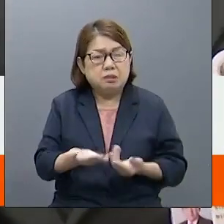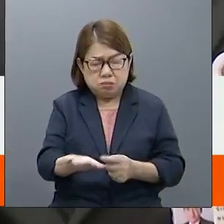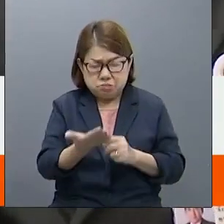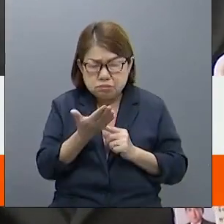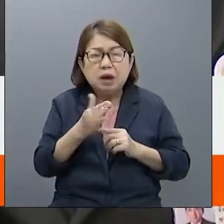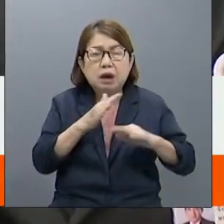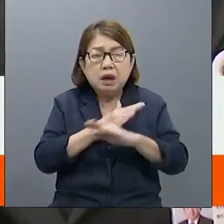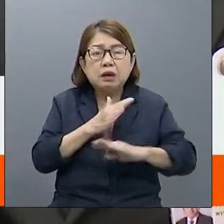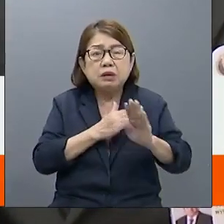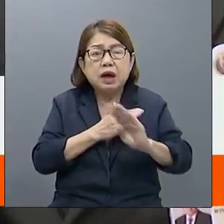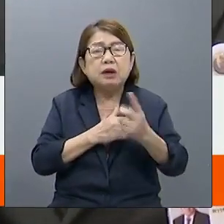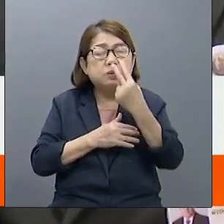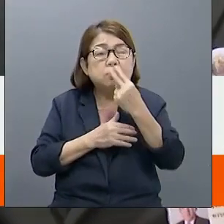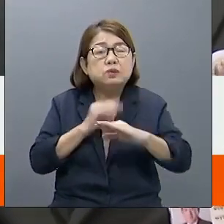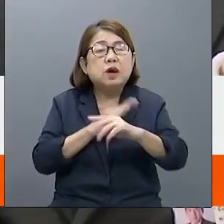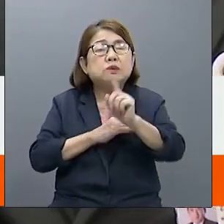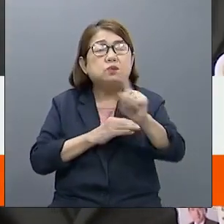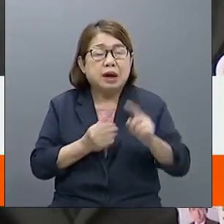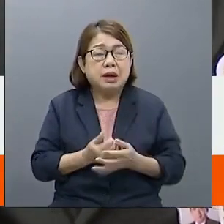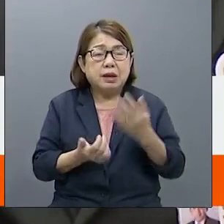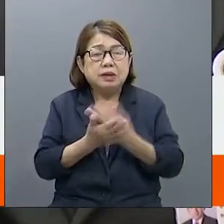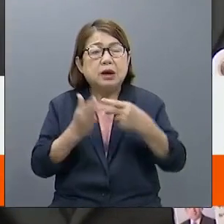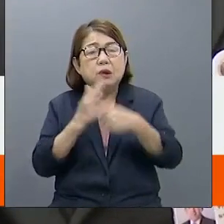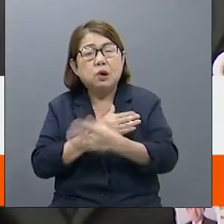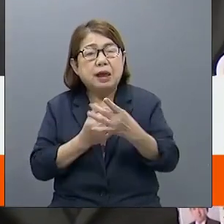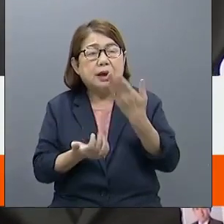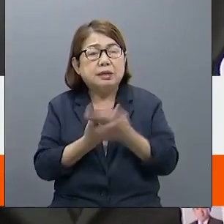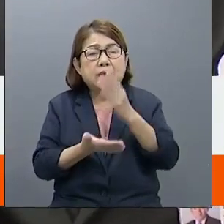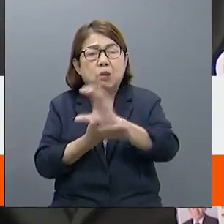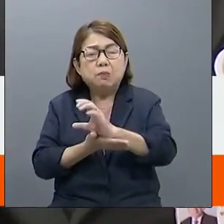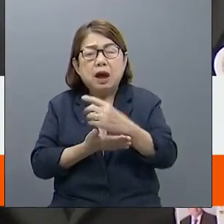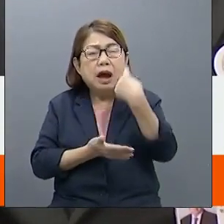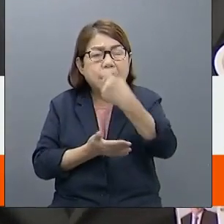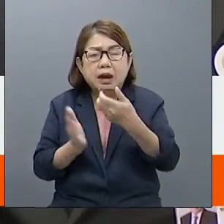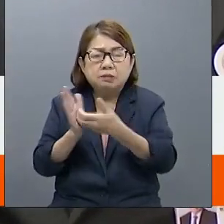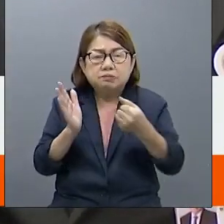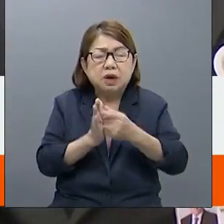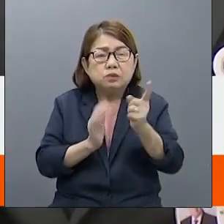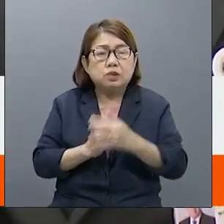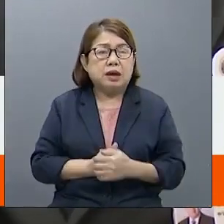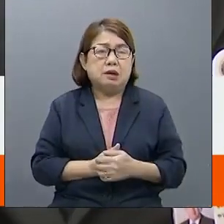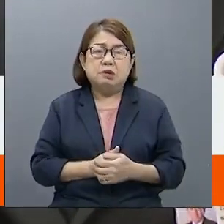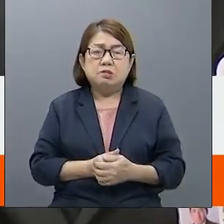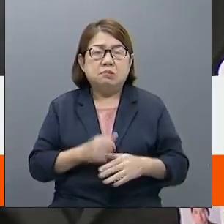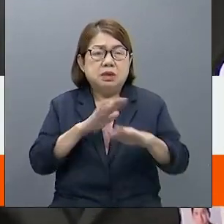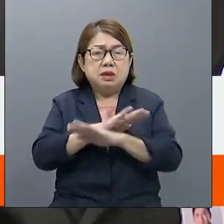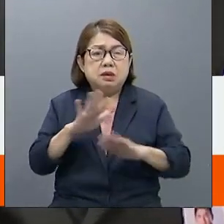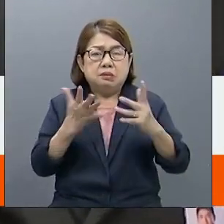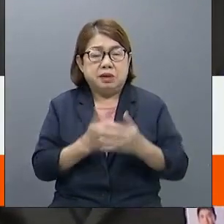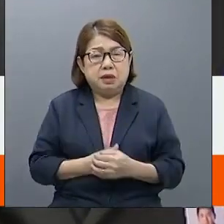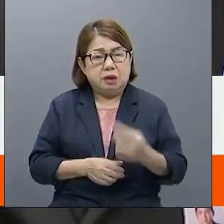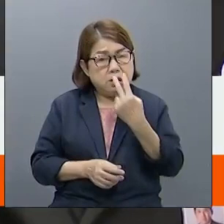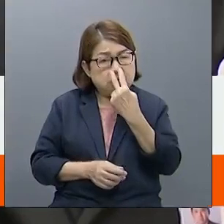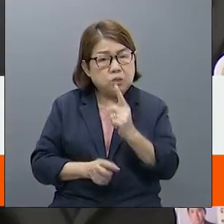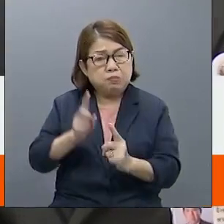ทุจริตคอร์รัปชั่นตรงไหนงบประมาณไหนยังไม่มีนะครับนะครับจากการประเมินก็